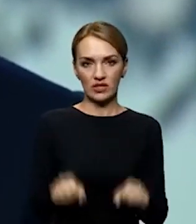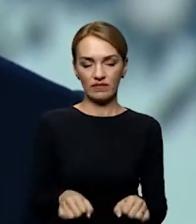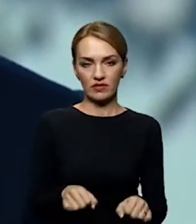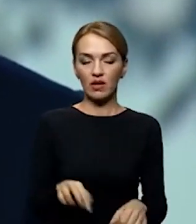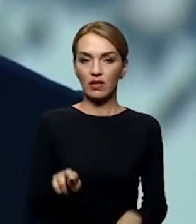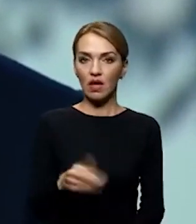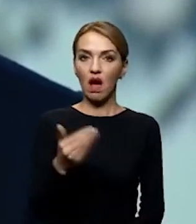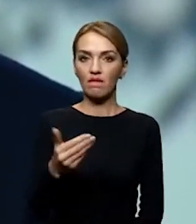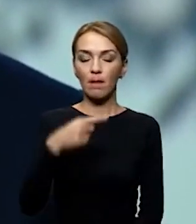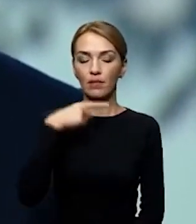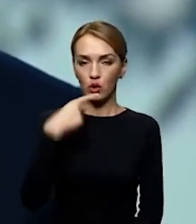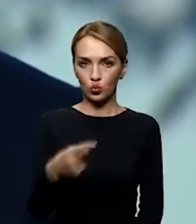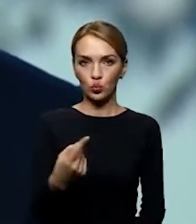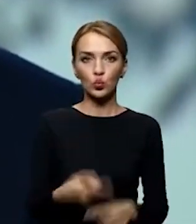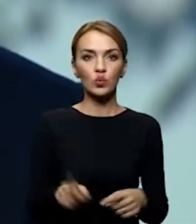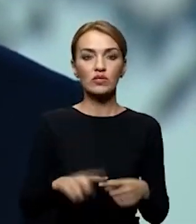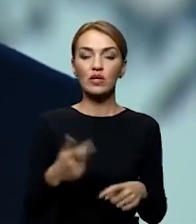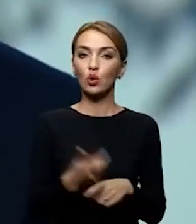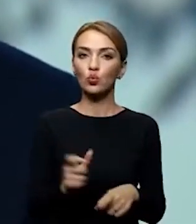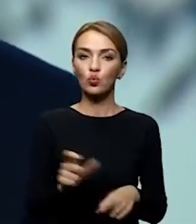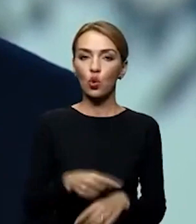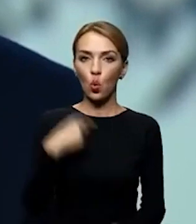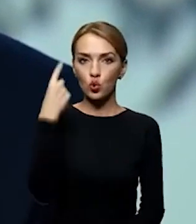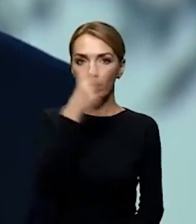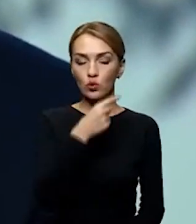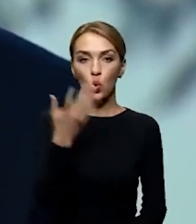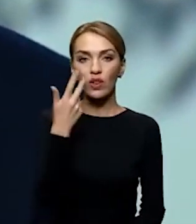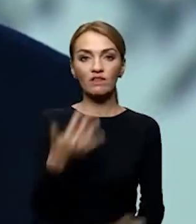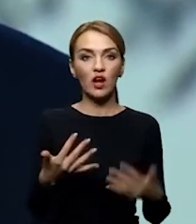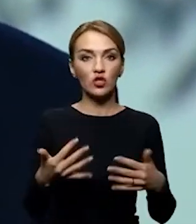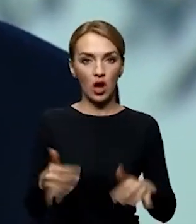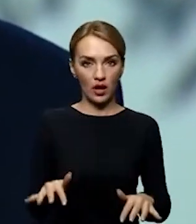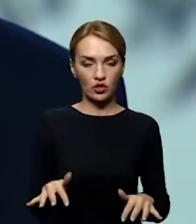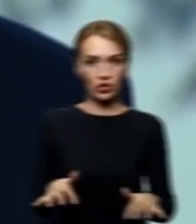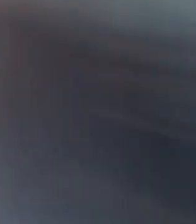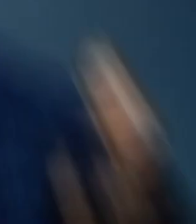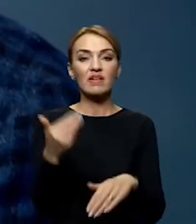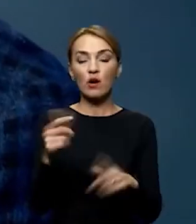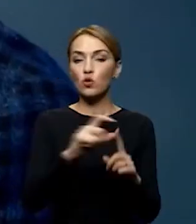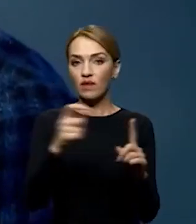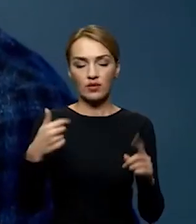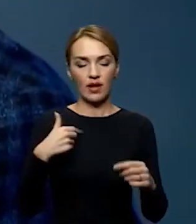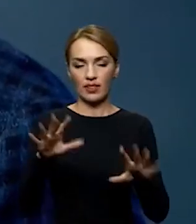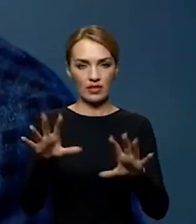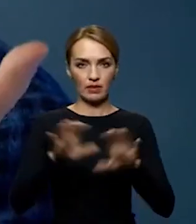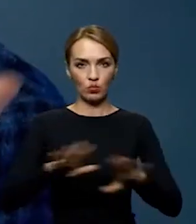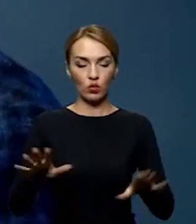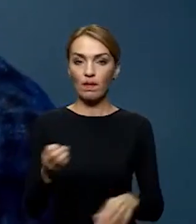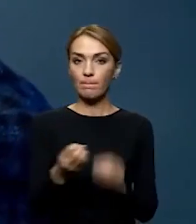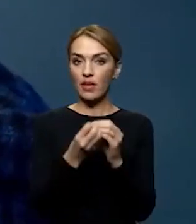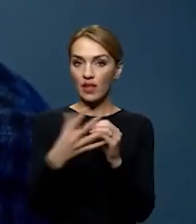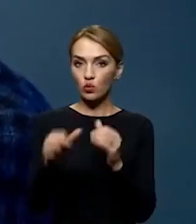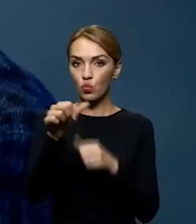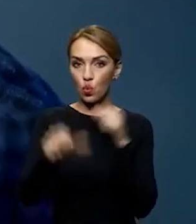вам кажу, що це дуже особисто, коли ти втрачаєш близьку людину. У 15-му році ви